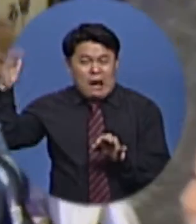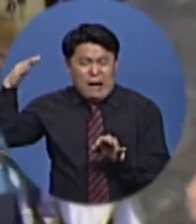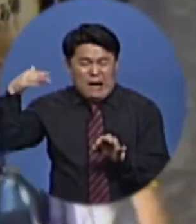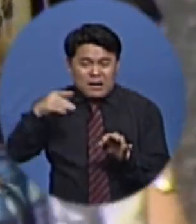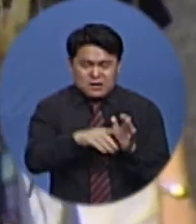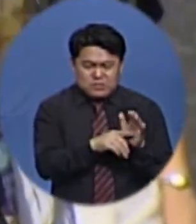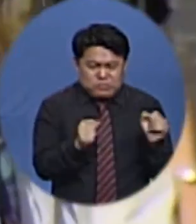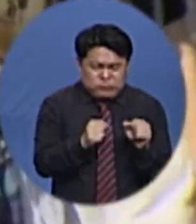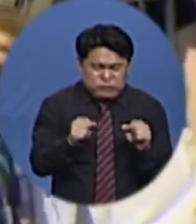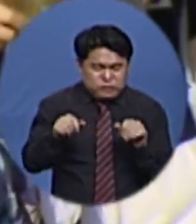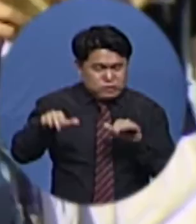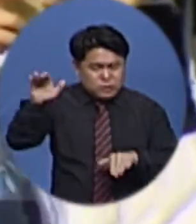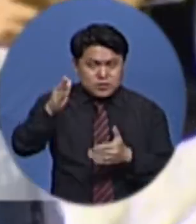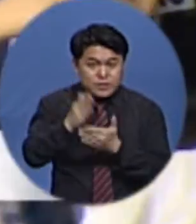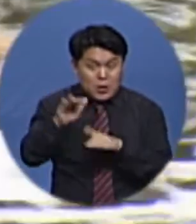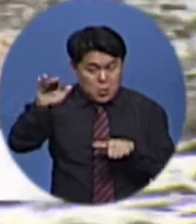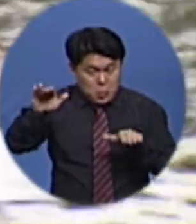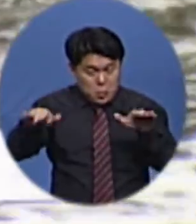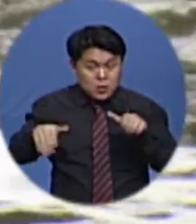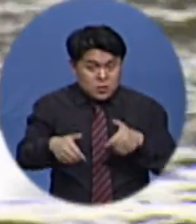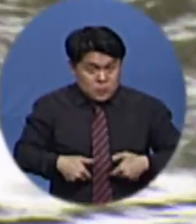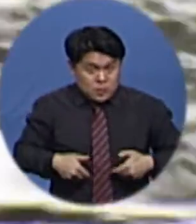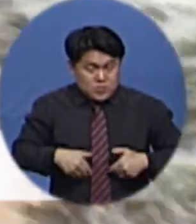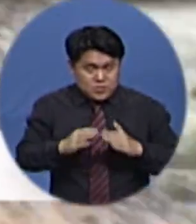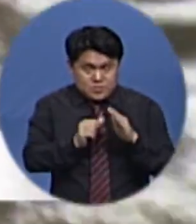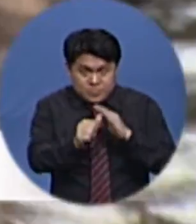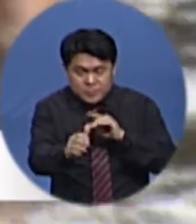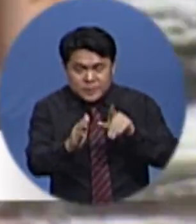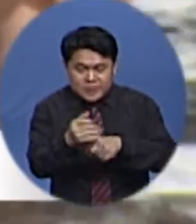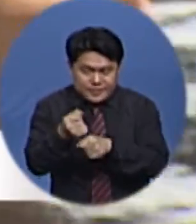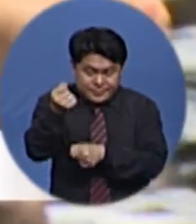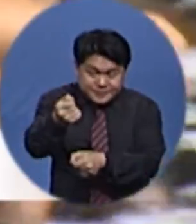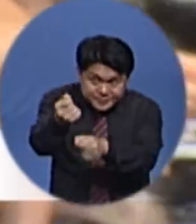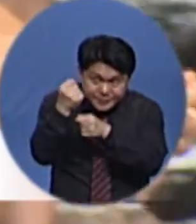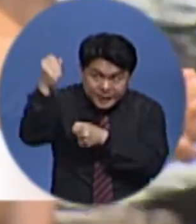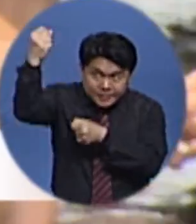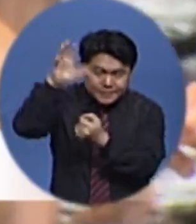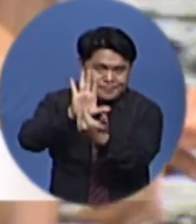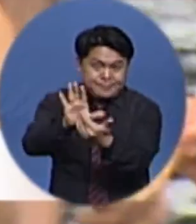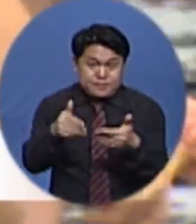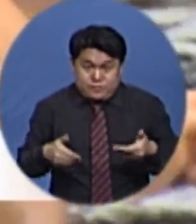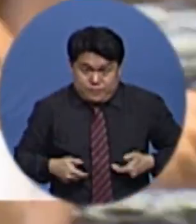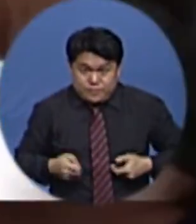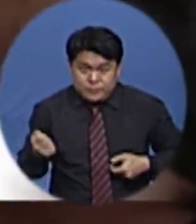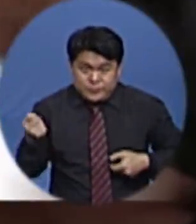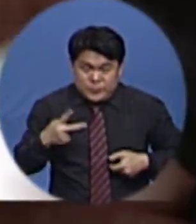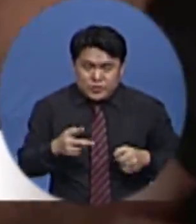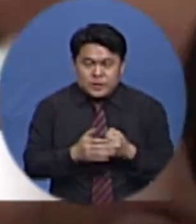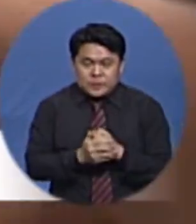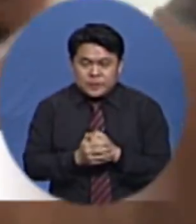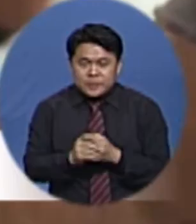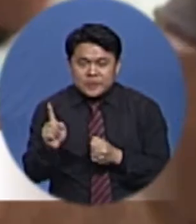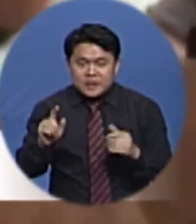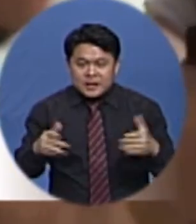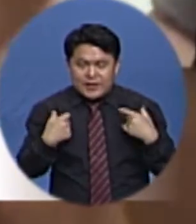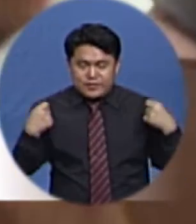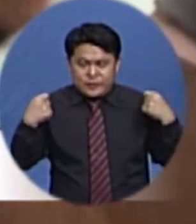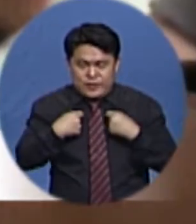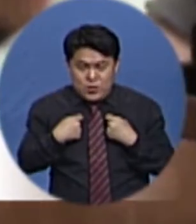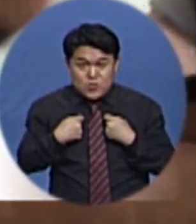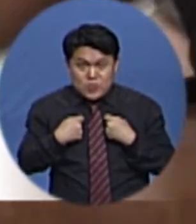하는데요. 야외 활동을 할 때는 양산을 준비해 햇빛을 피해야 하고 넉넉하고 가벼운 옷을